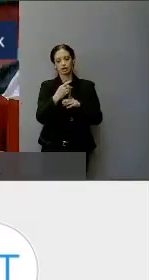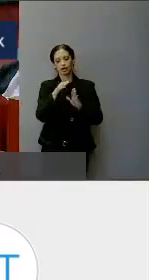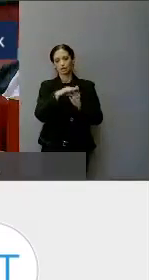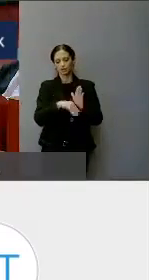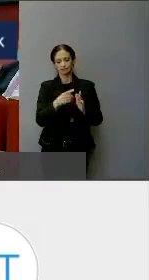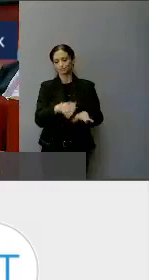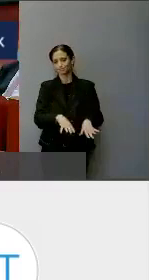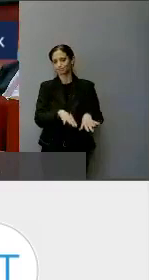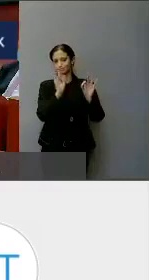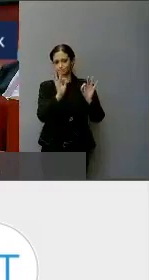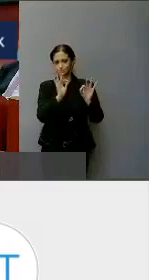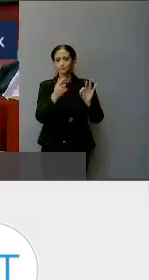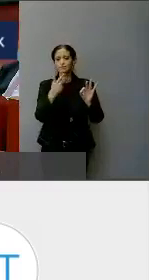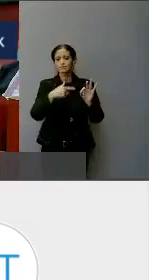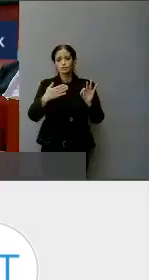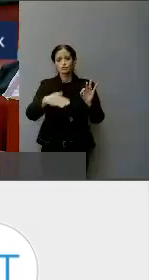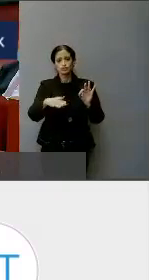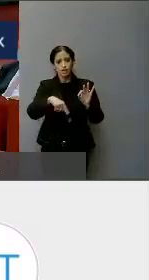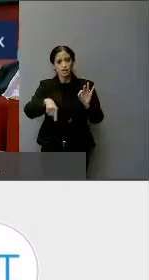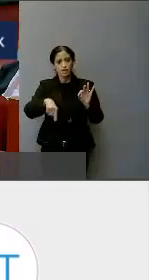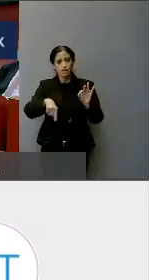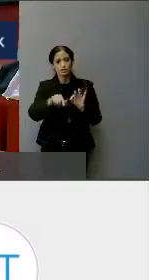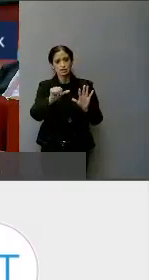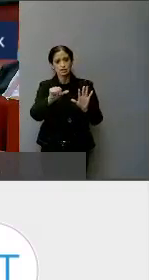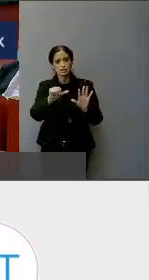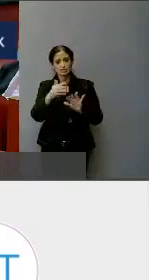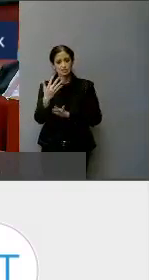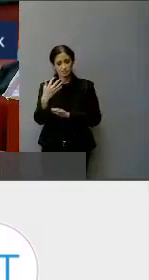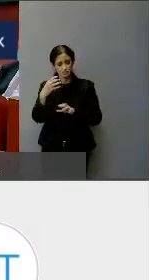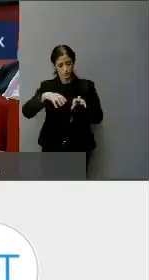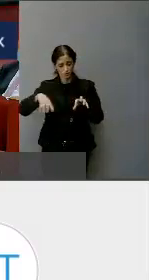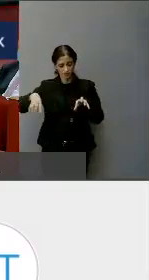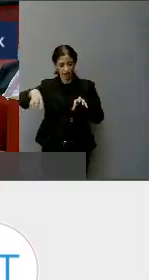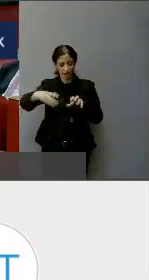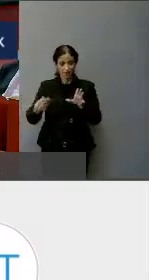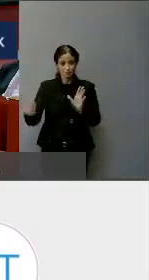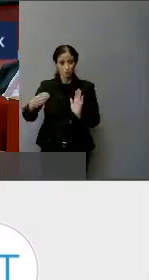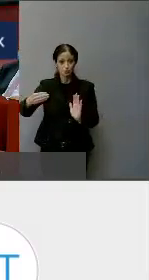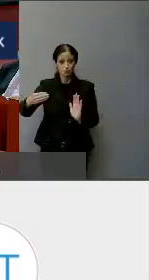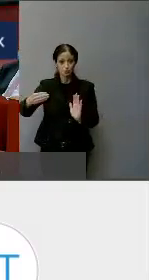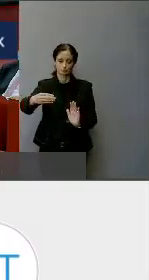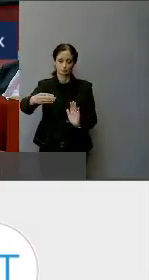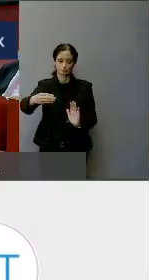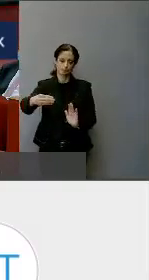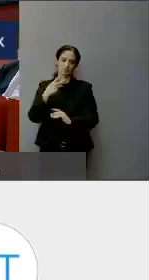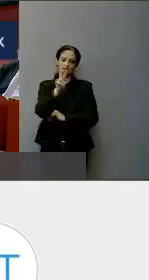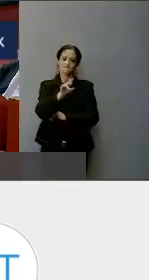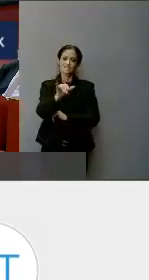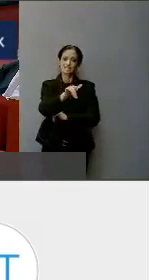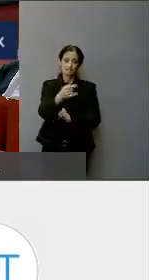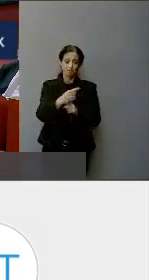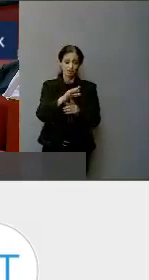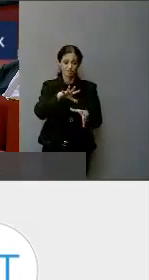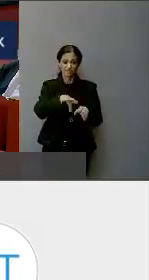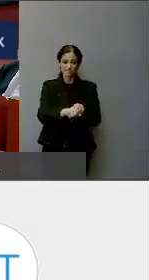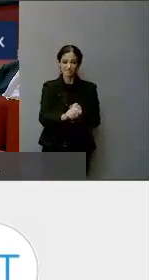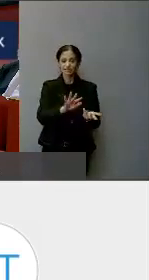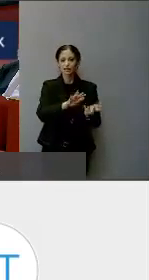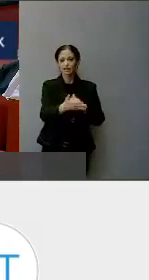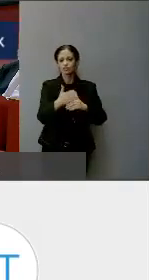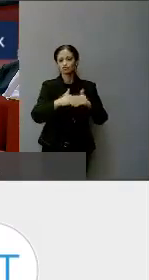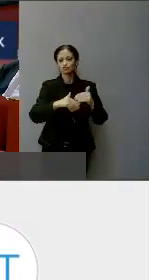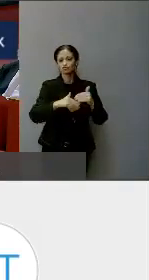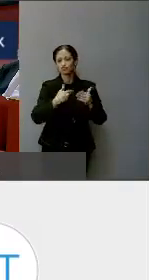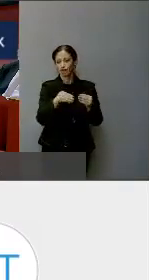genova non ha bisogno di 65 villette in più non ha bisogno che avessi ma venga distrutta e data la cementificazione